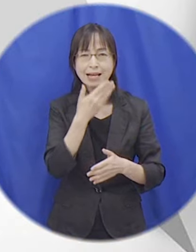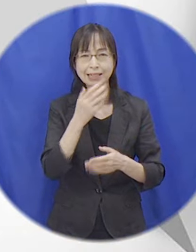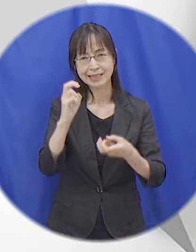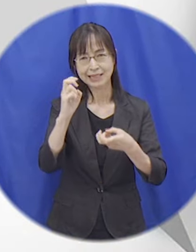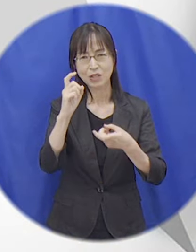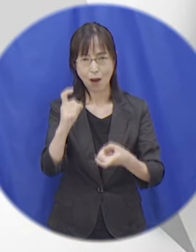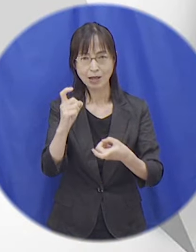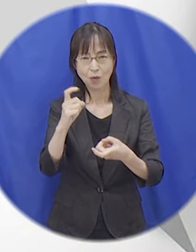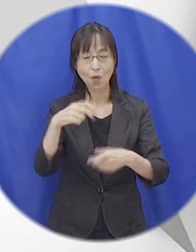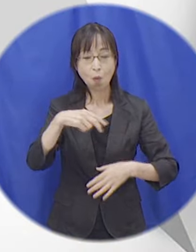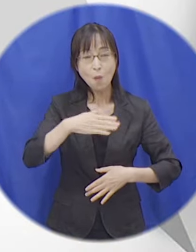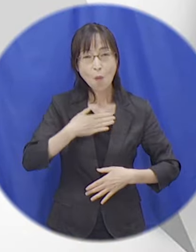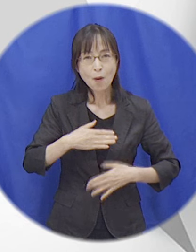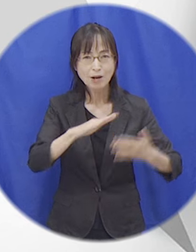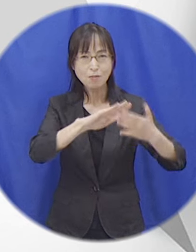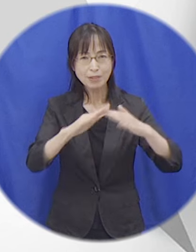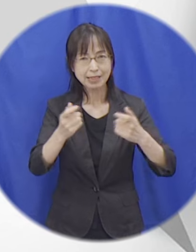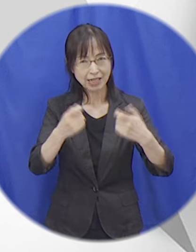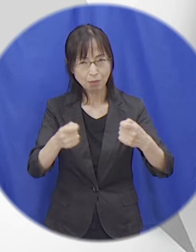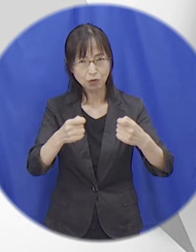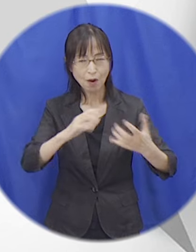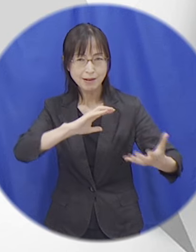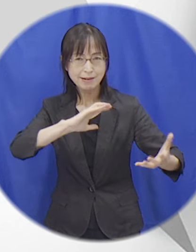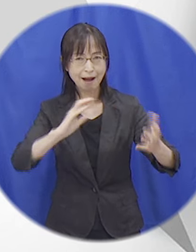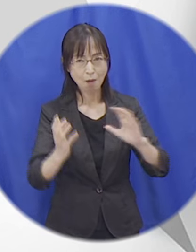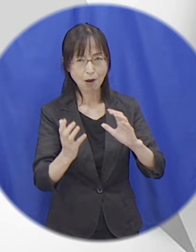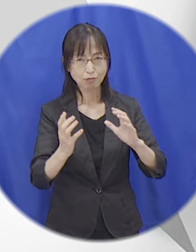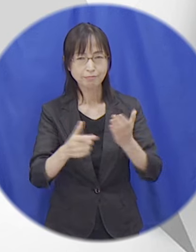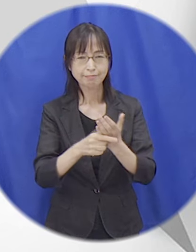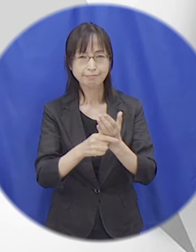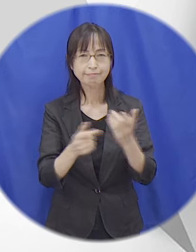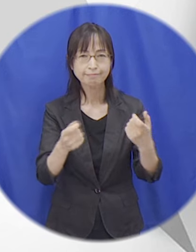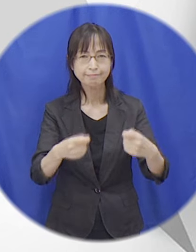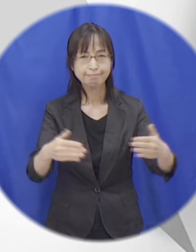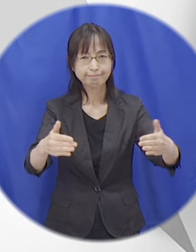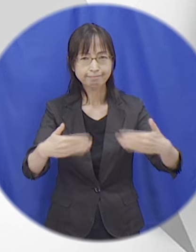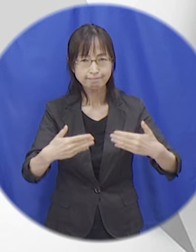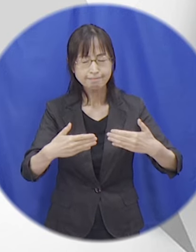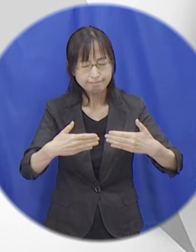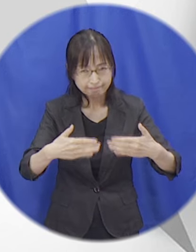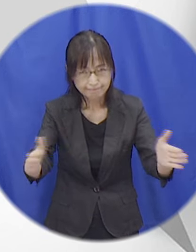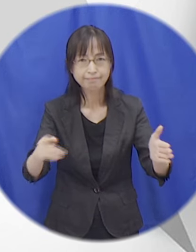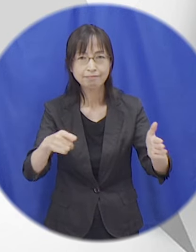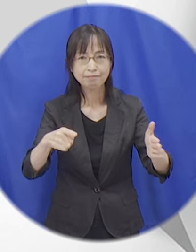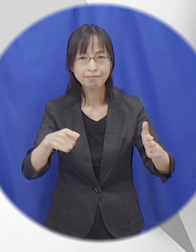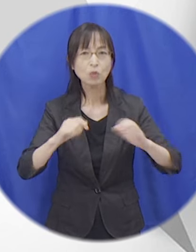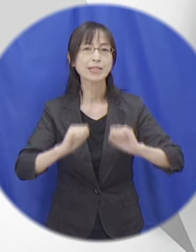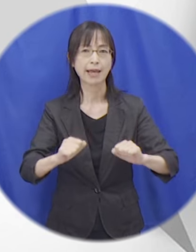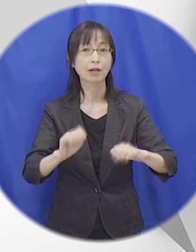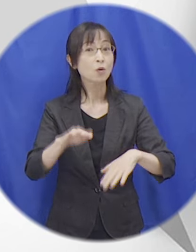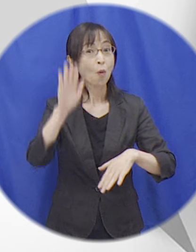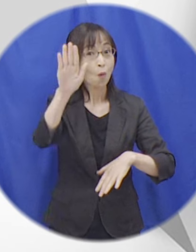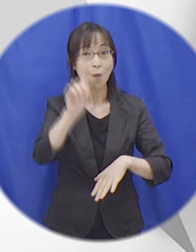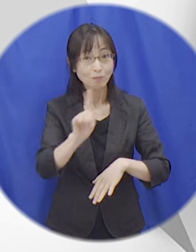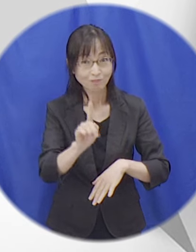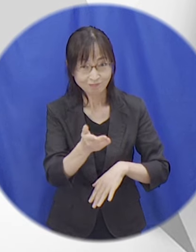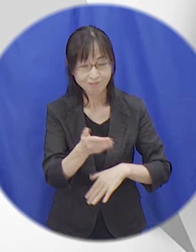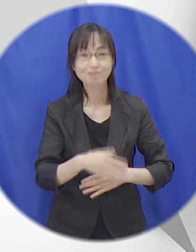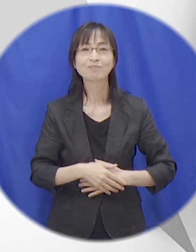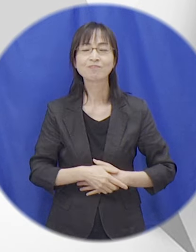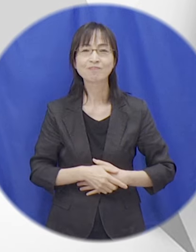ォーカブルな街、池袋に生まれ変わる脱駅袋の実践ということで、辻さん、今後の展開をお願いします。 は